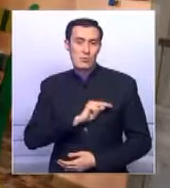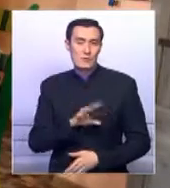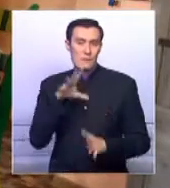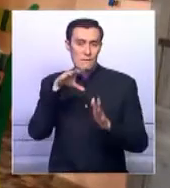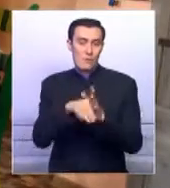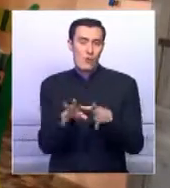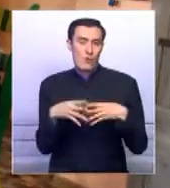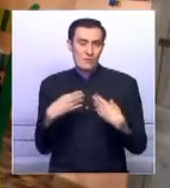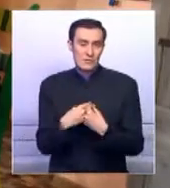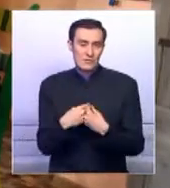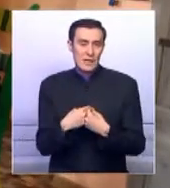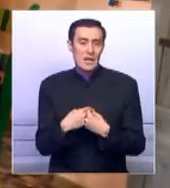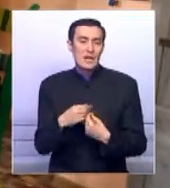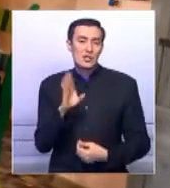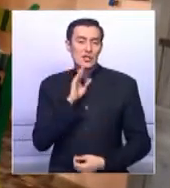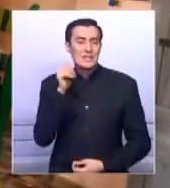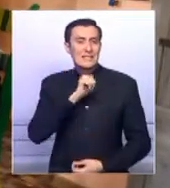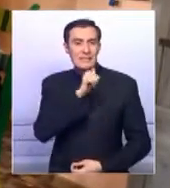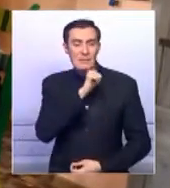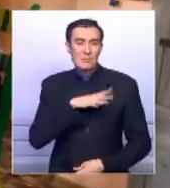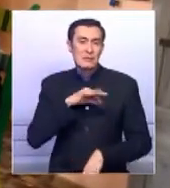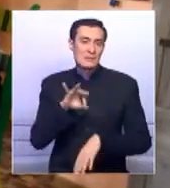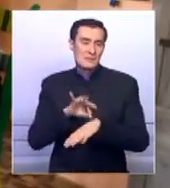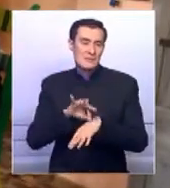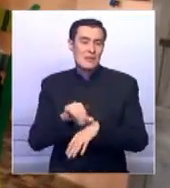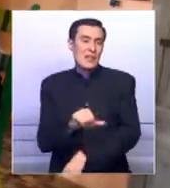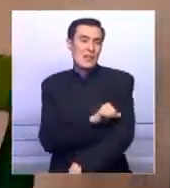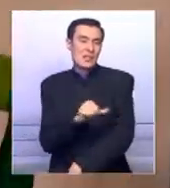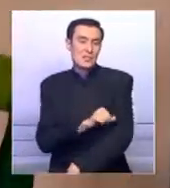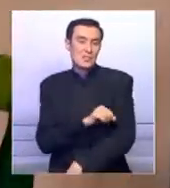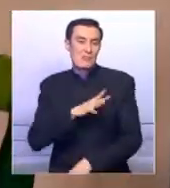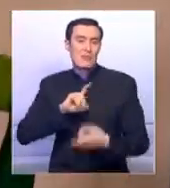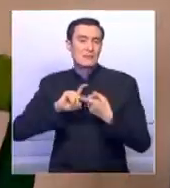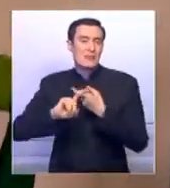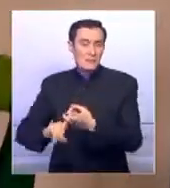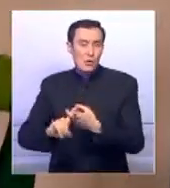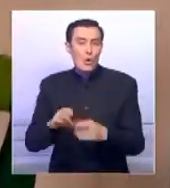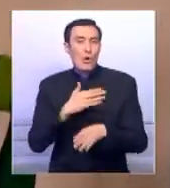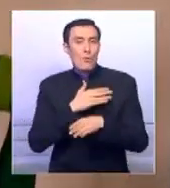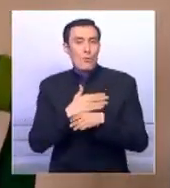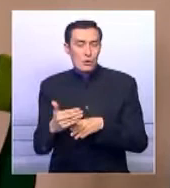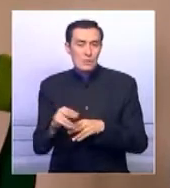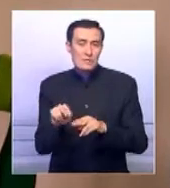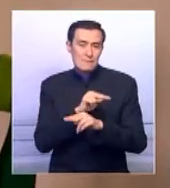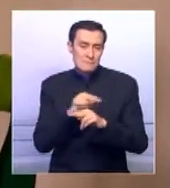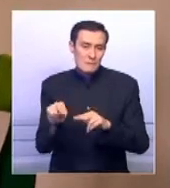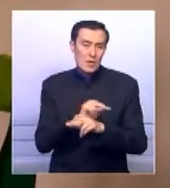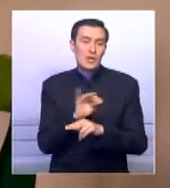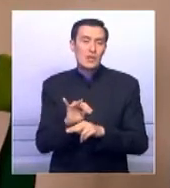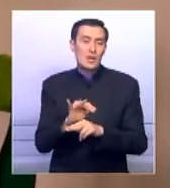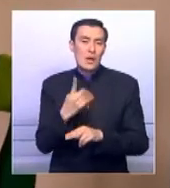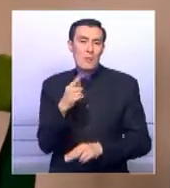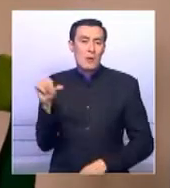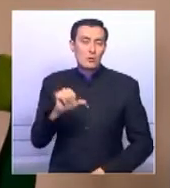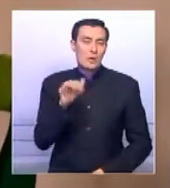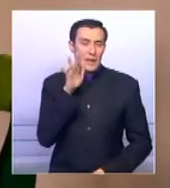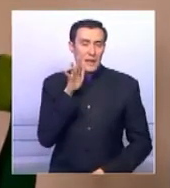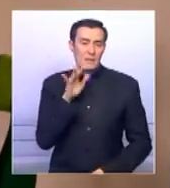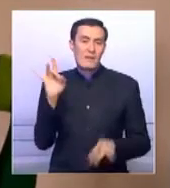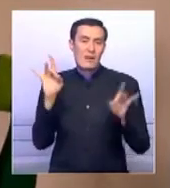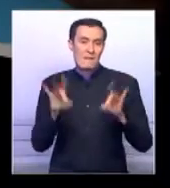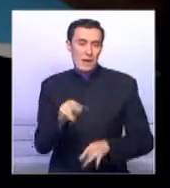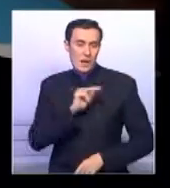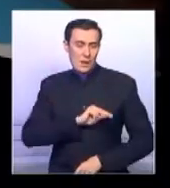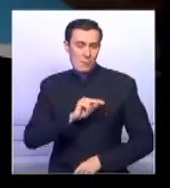не скрывает, на протяжении долгих лет он страдал наркотической зависимостью. Но после полноценного курса лечения и полутора лет работы в социальном